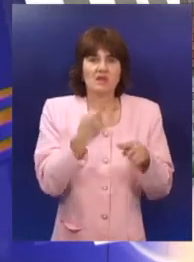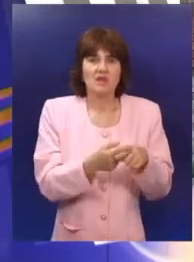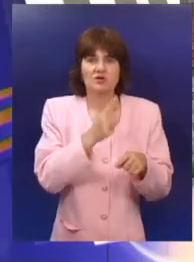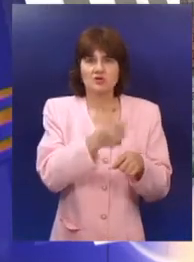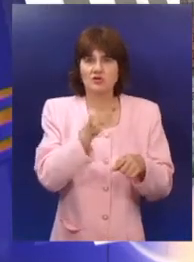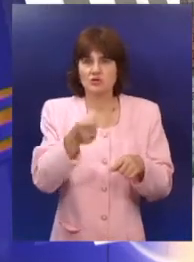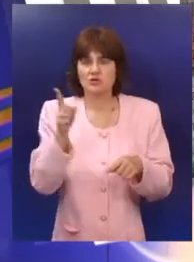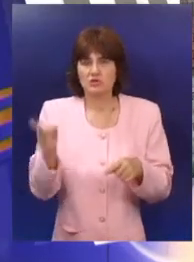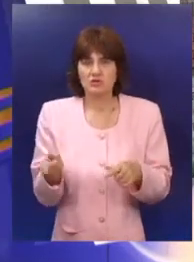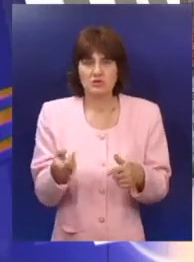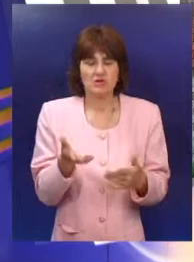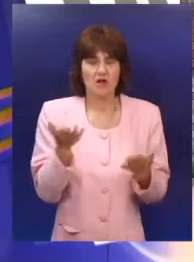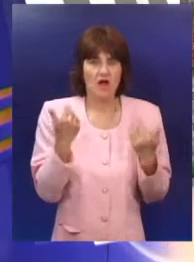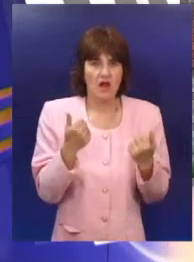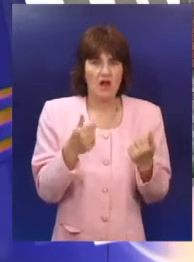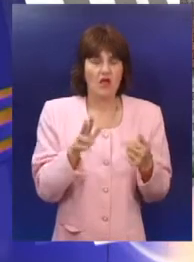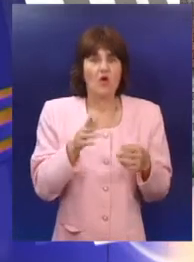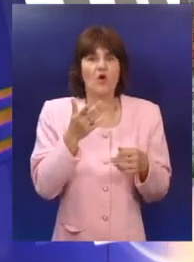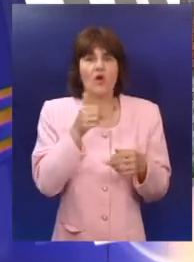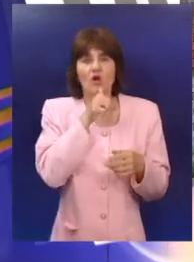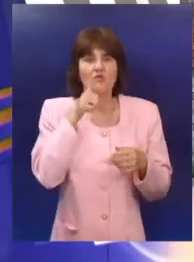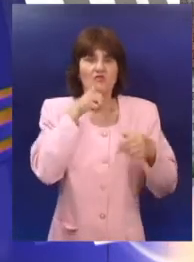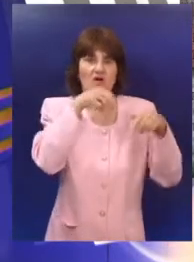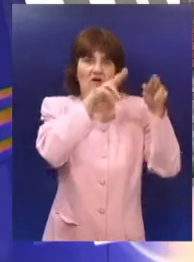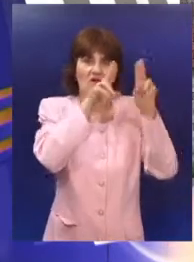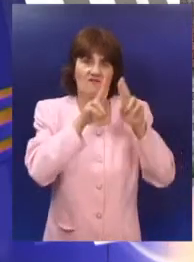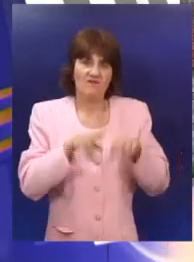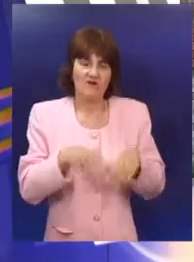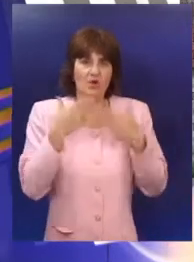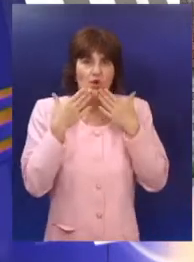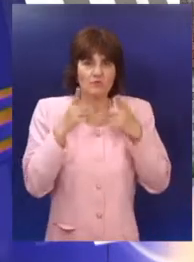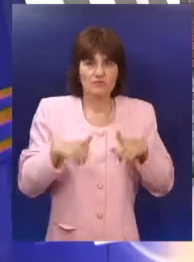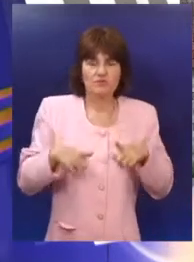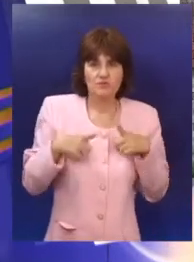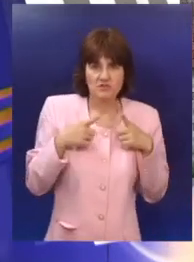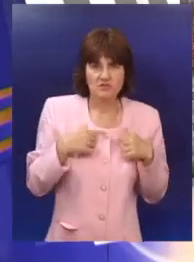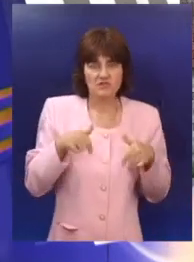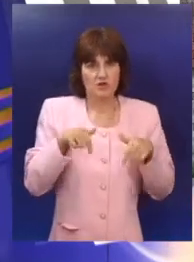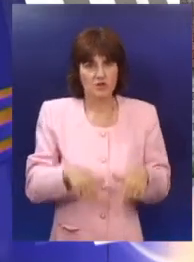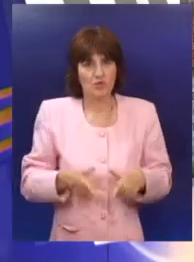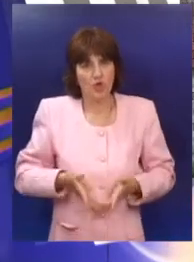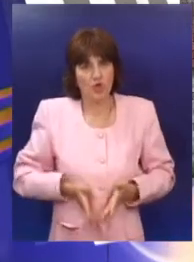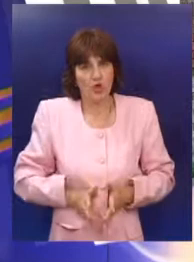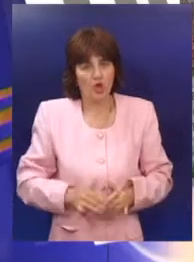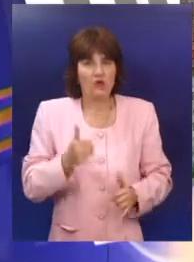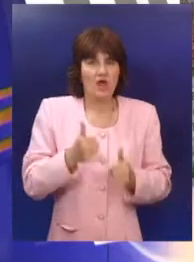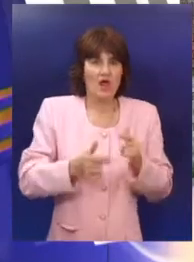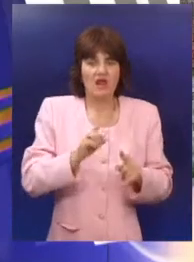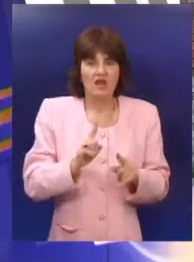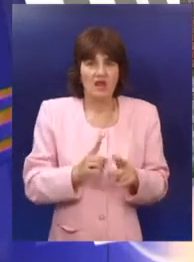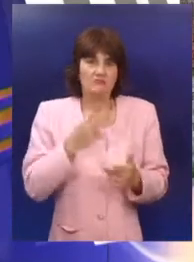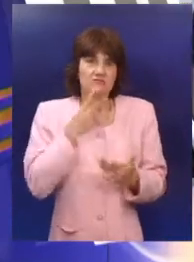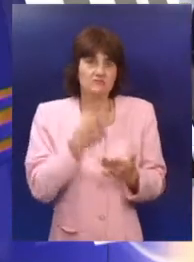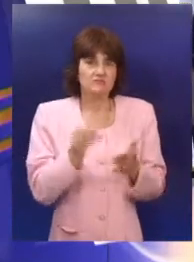prebrajali da li je pokršteni Jevrej koji se vratio ili je ortodoksi ili koji je rođen u Subotici, jedno 2000